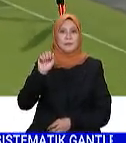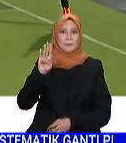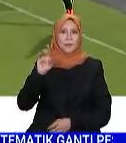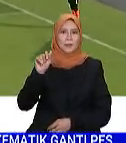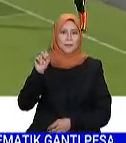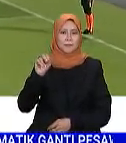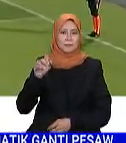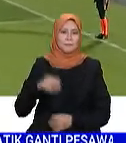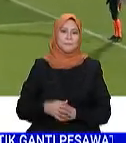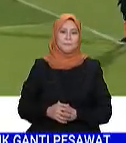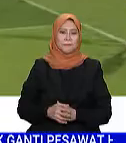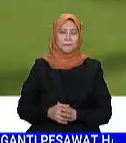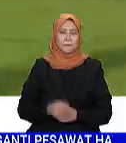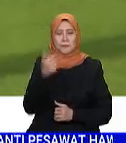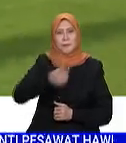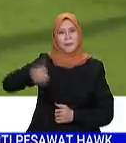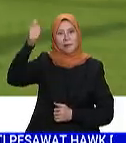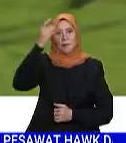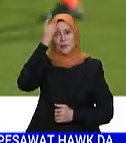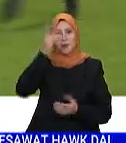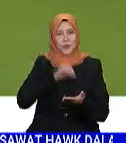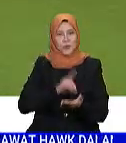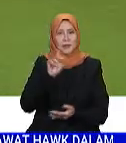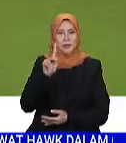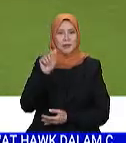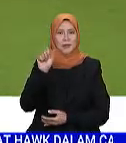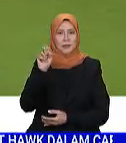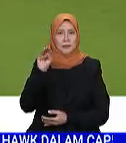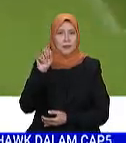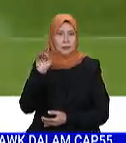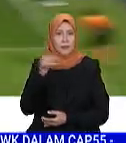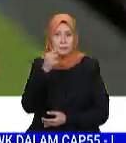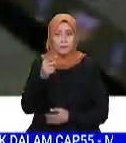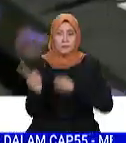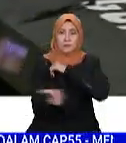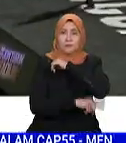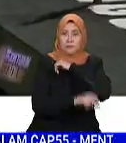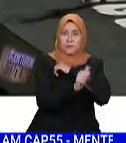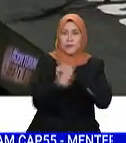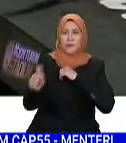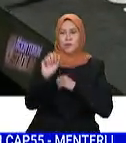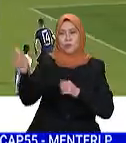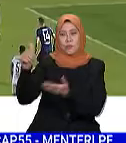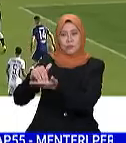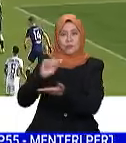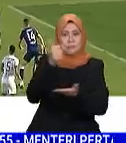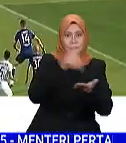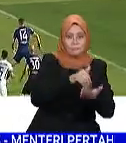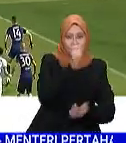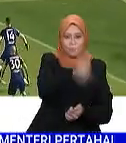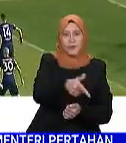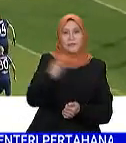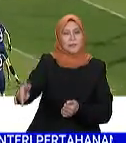Hai pengaruhnya Datuk dokter kaswani Embong berkata komponen masing-masing berjumlah 10.000 ringgit itu